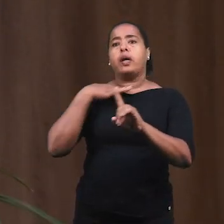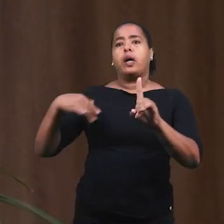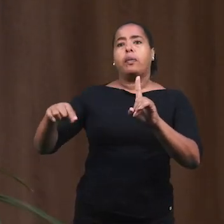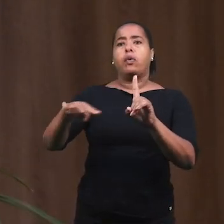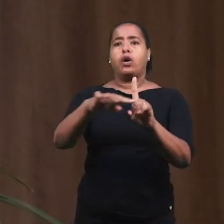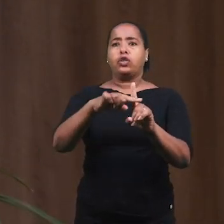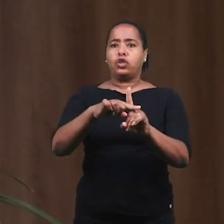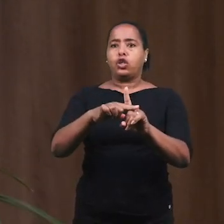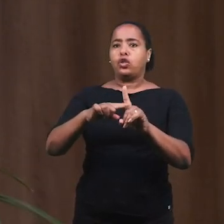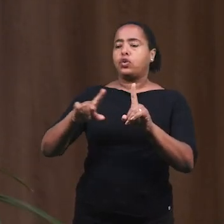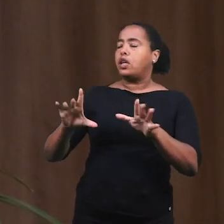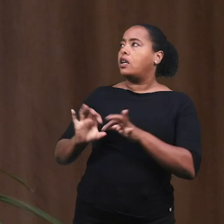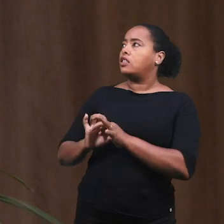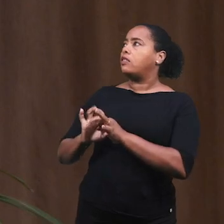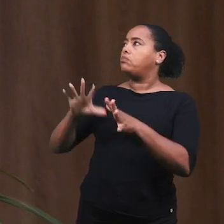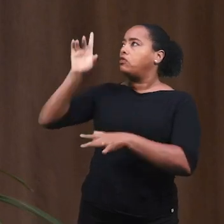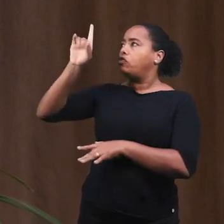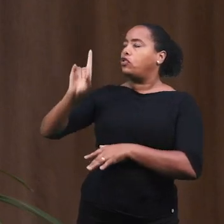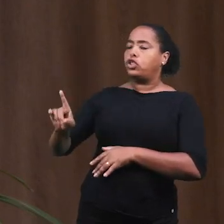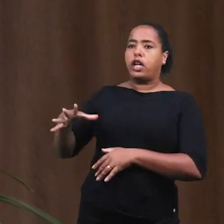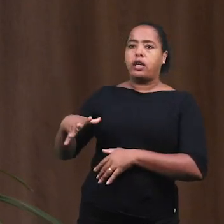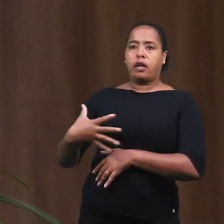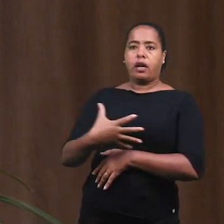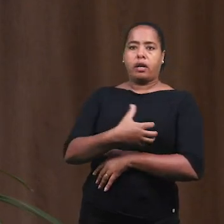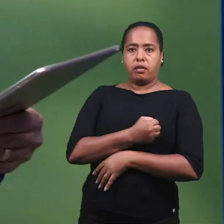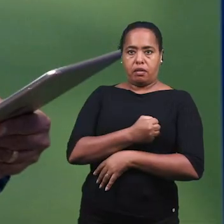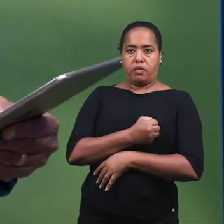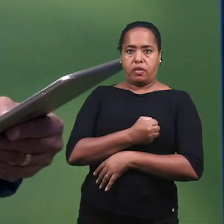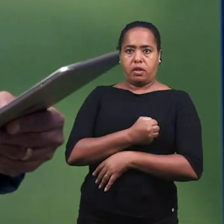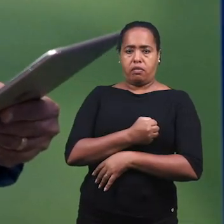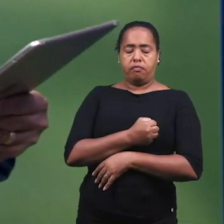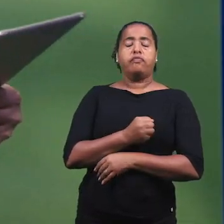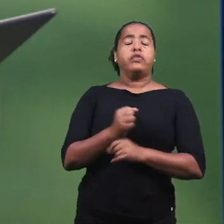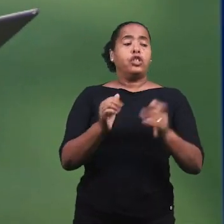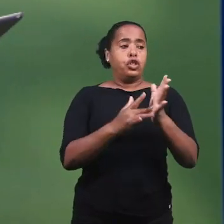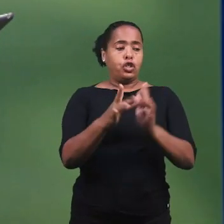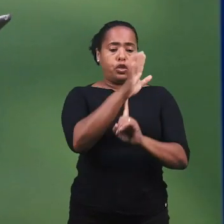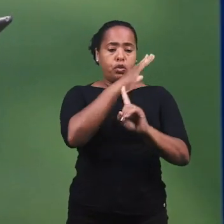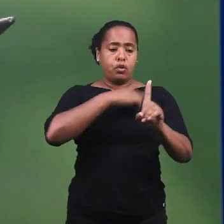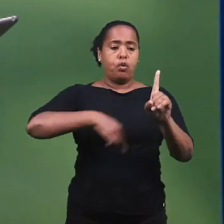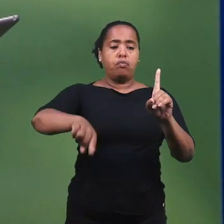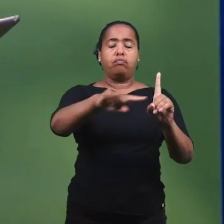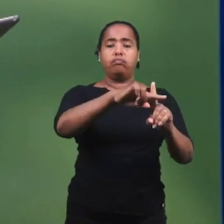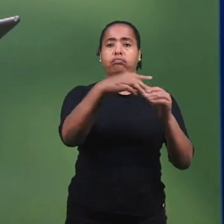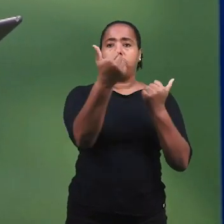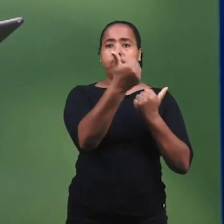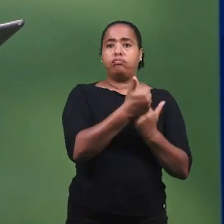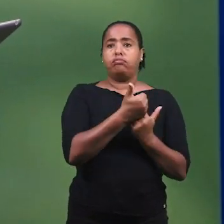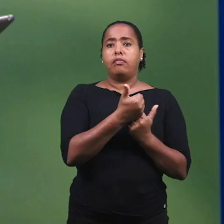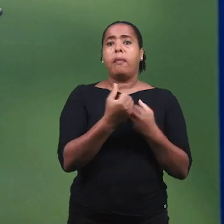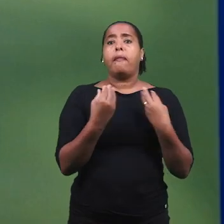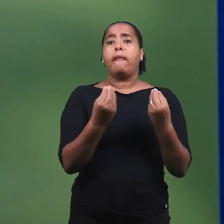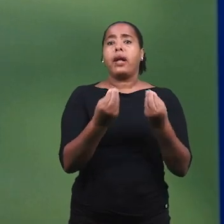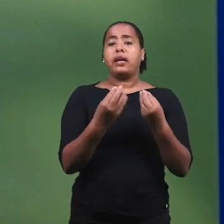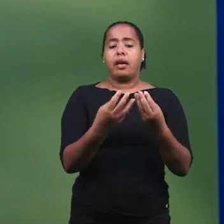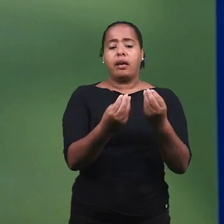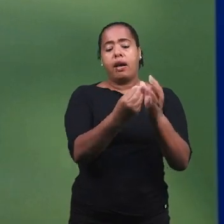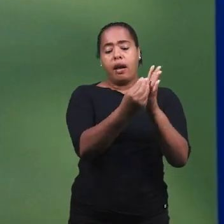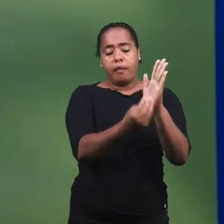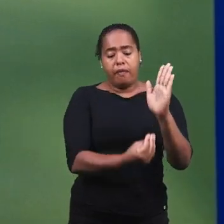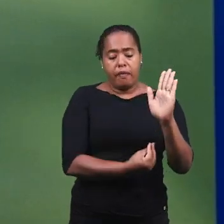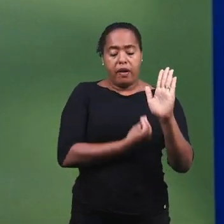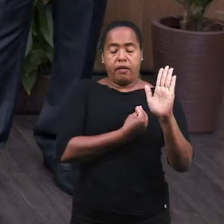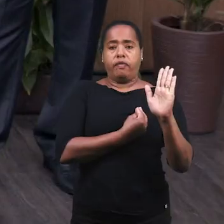исцелились. Благодаря смерти Христа мы получили доступ к Богу живому, к